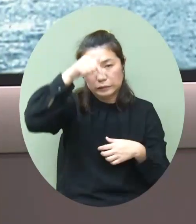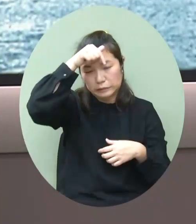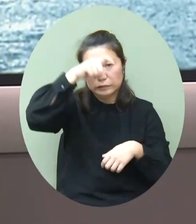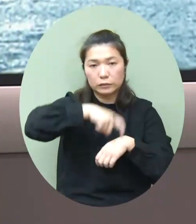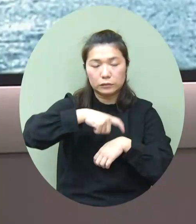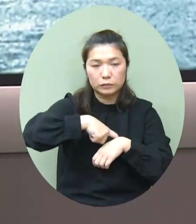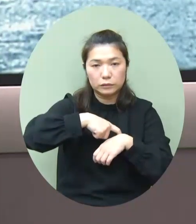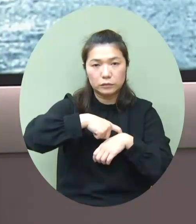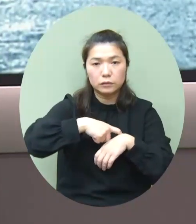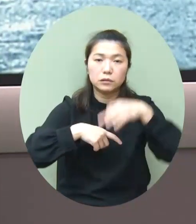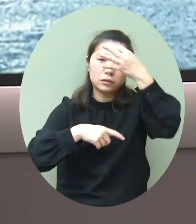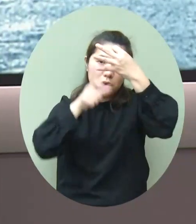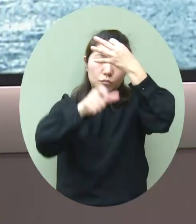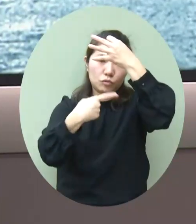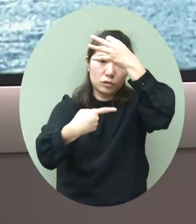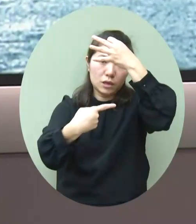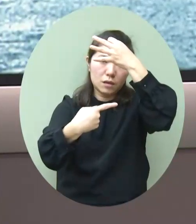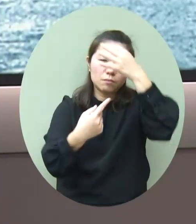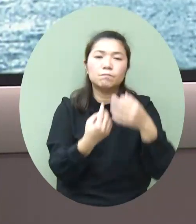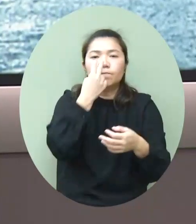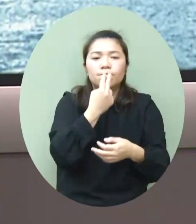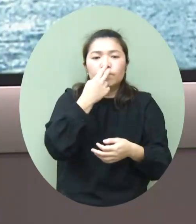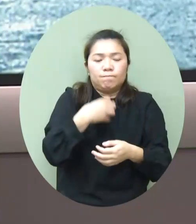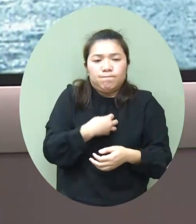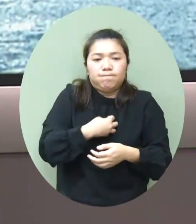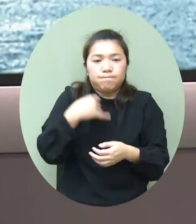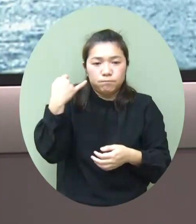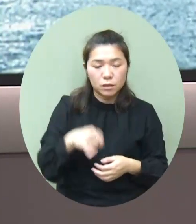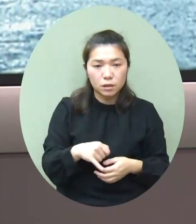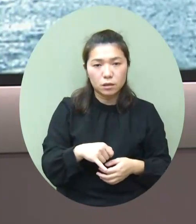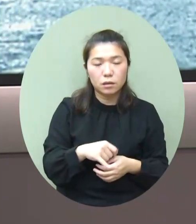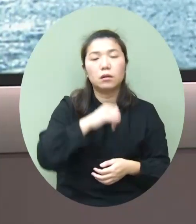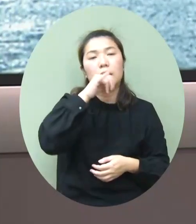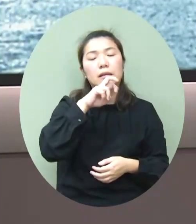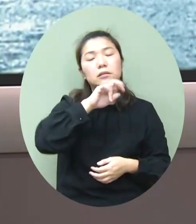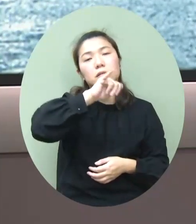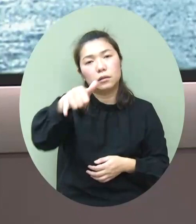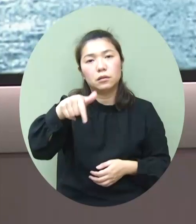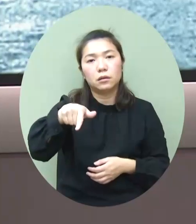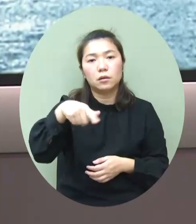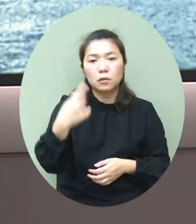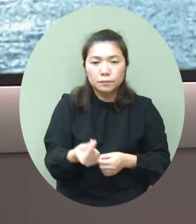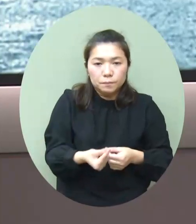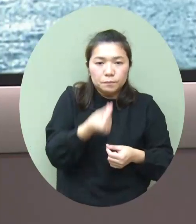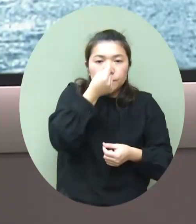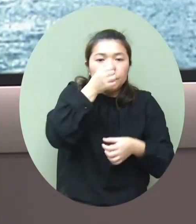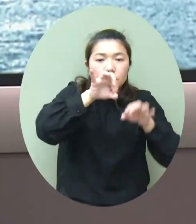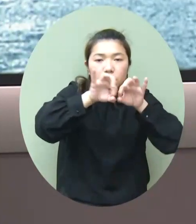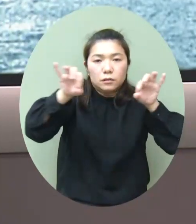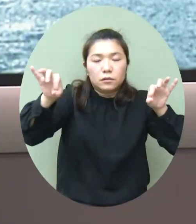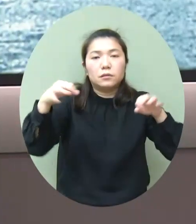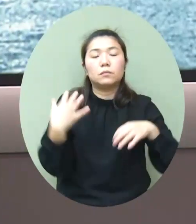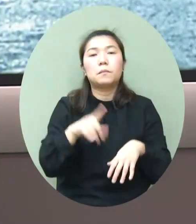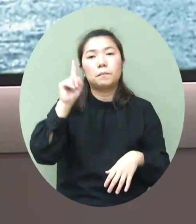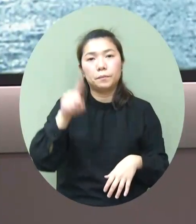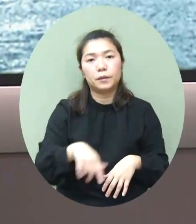3月1号下午因为气喘呢，来到东区医院的急诊室，他有插管呢，接受拯